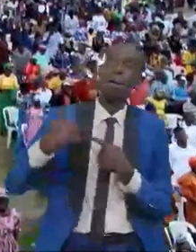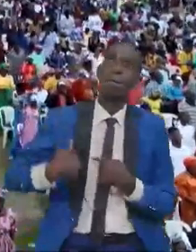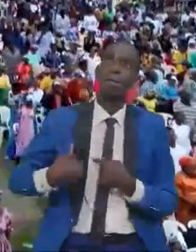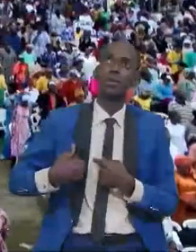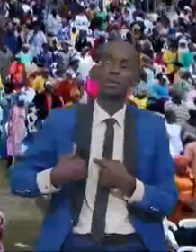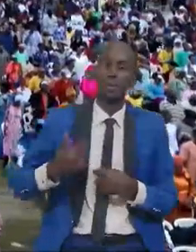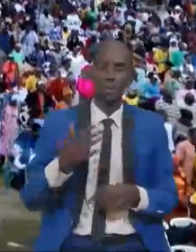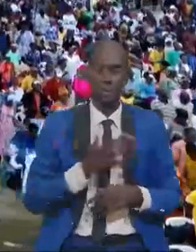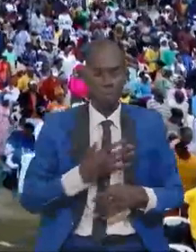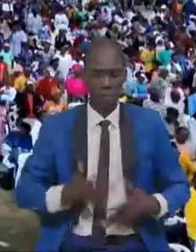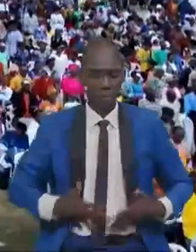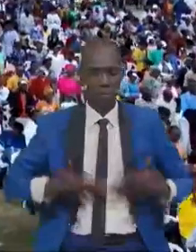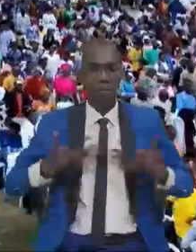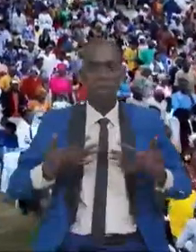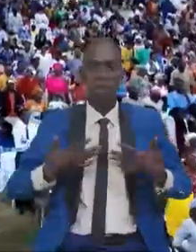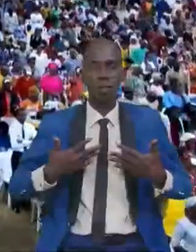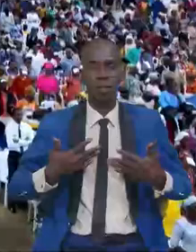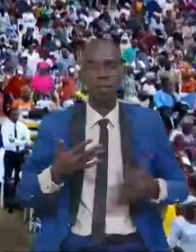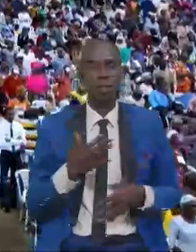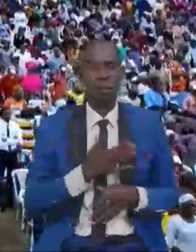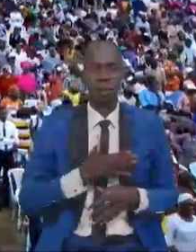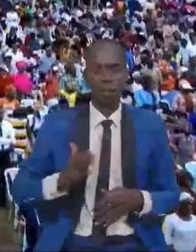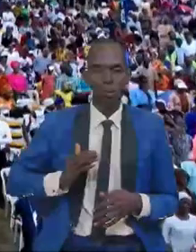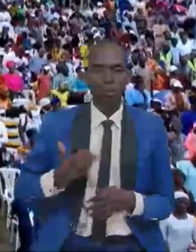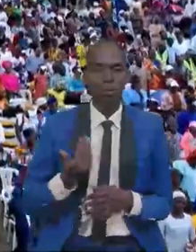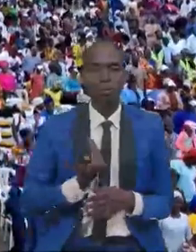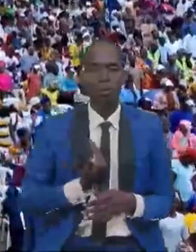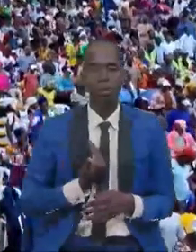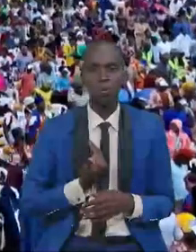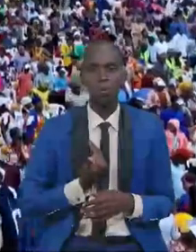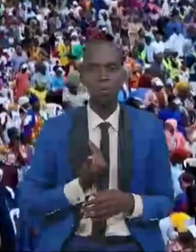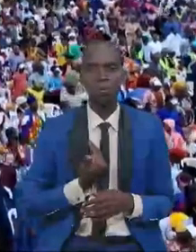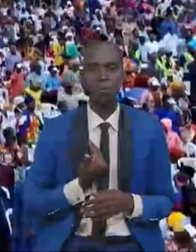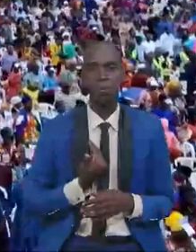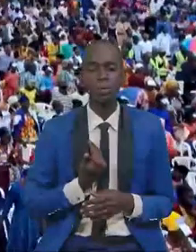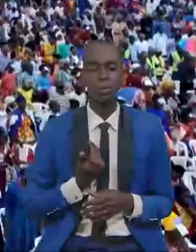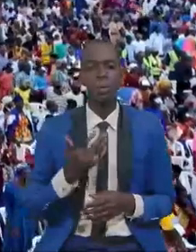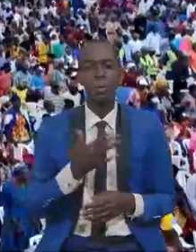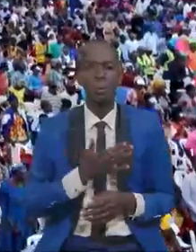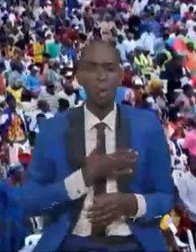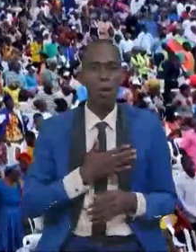cœur, ma vie, mon âme,